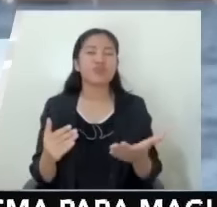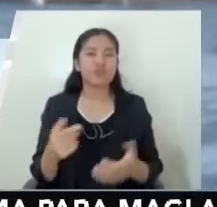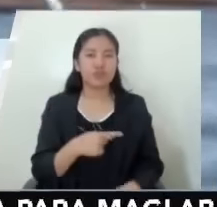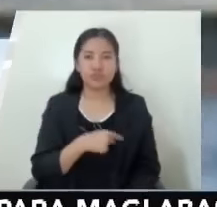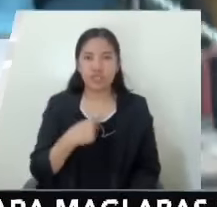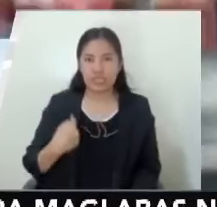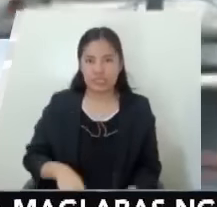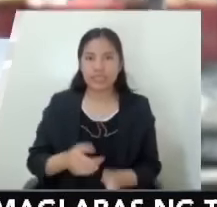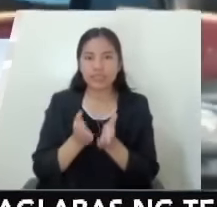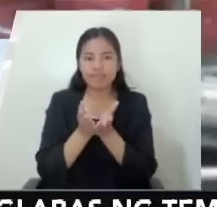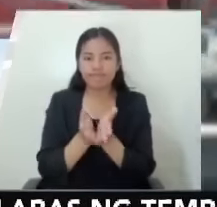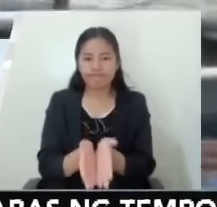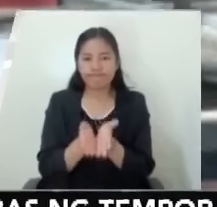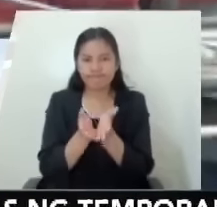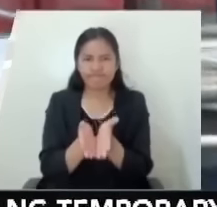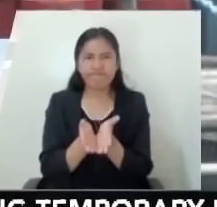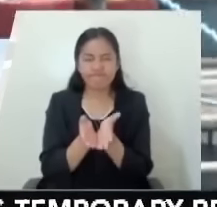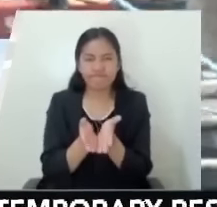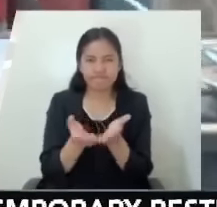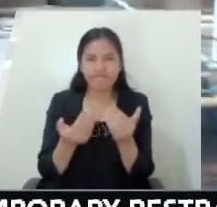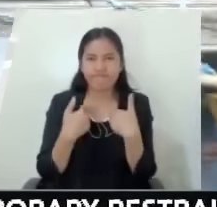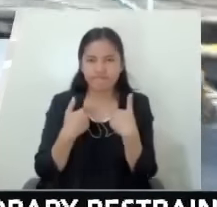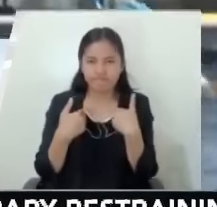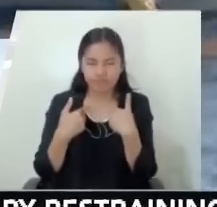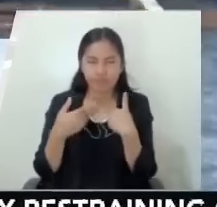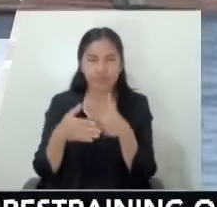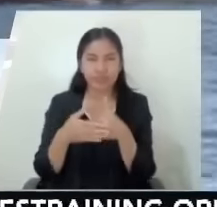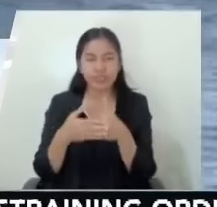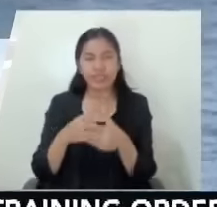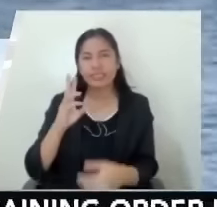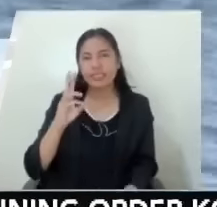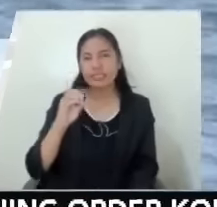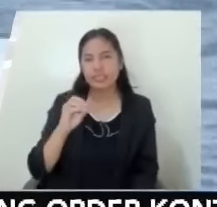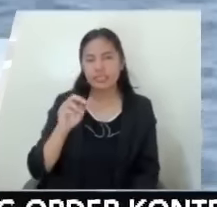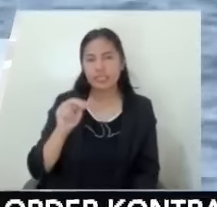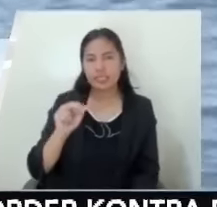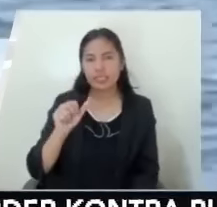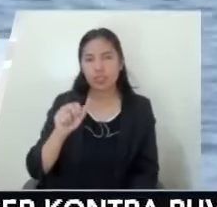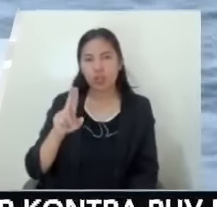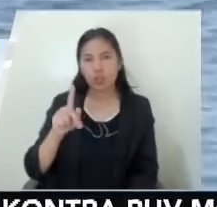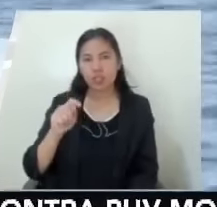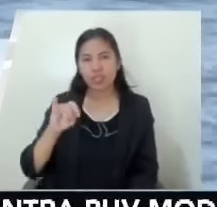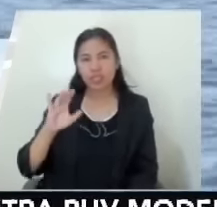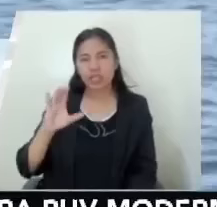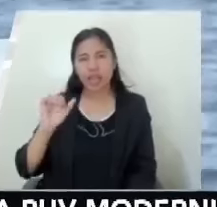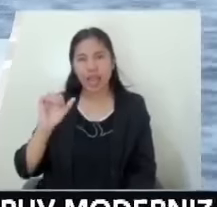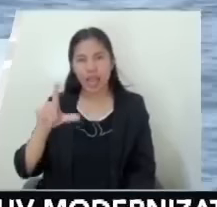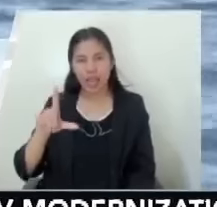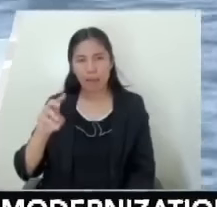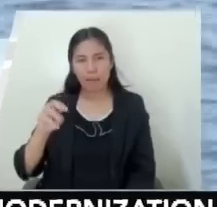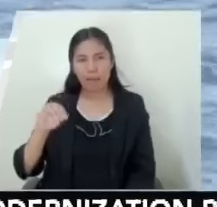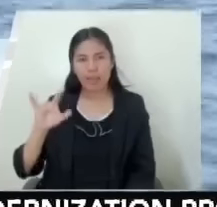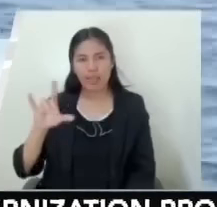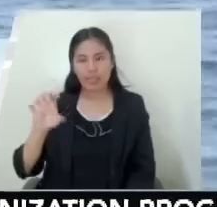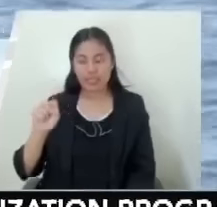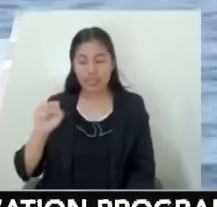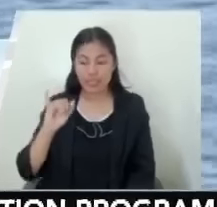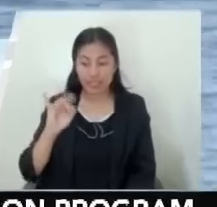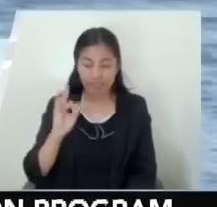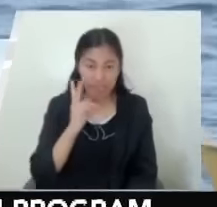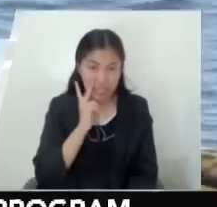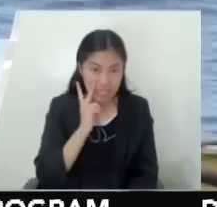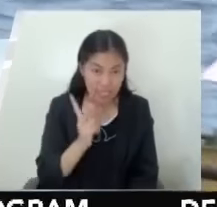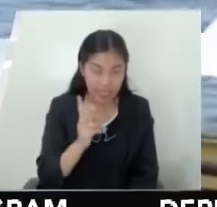kilometers, 60 nautical miles, ang layo mula sa Scarborough. Pag yan ang titingnan mong reference at yung